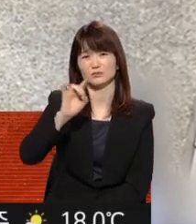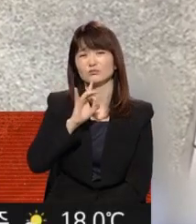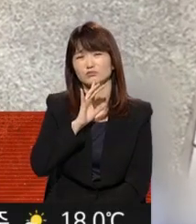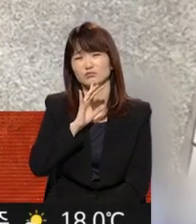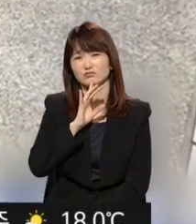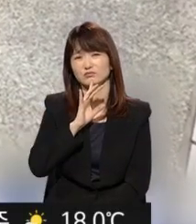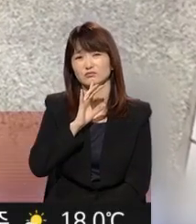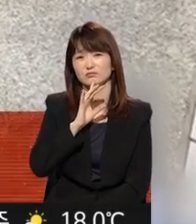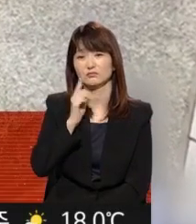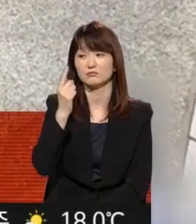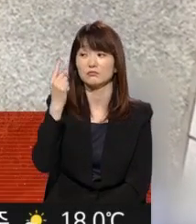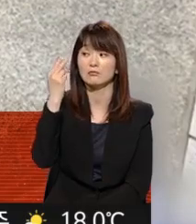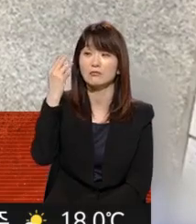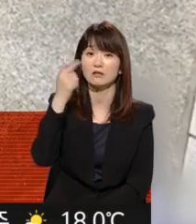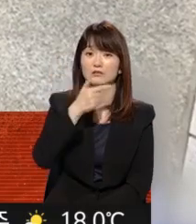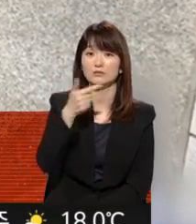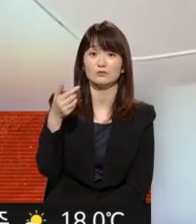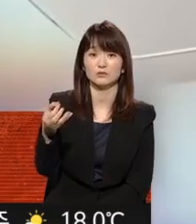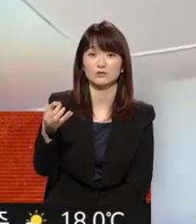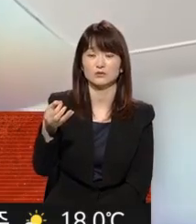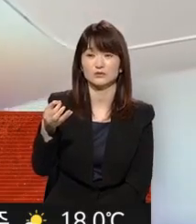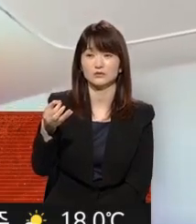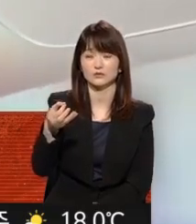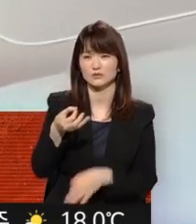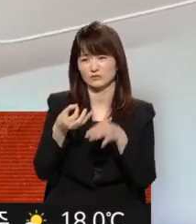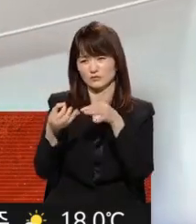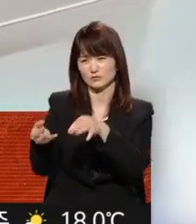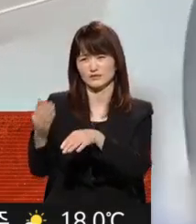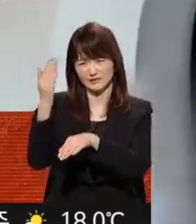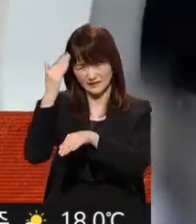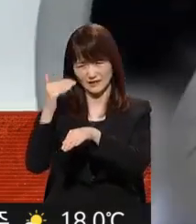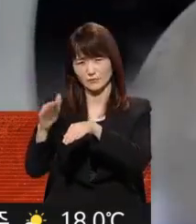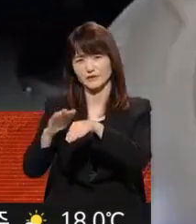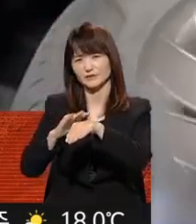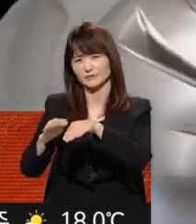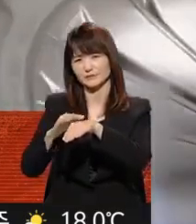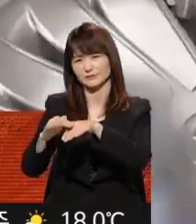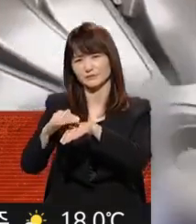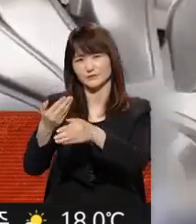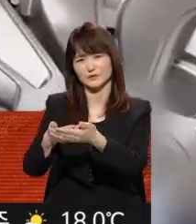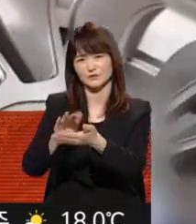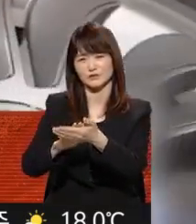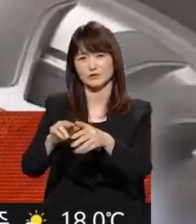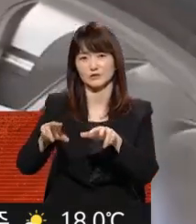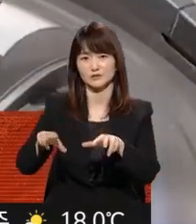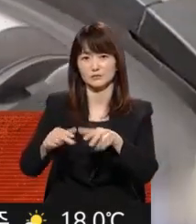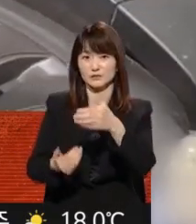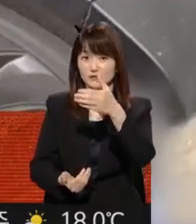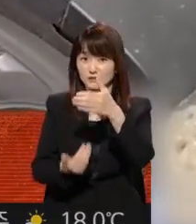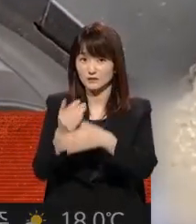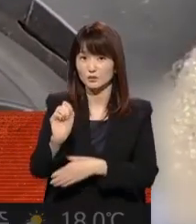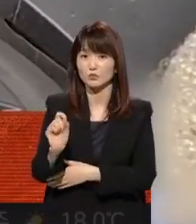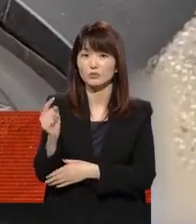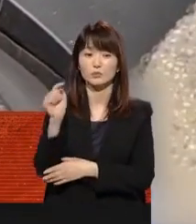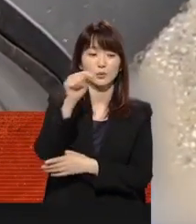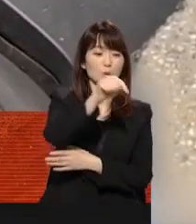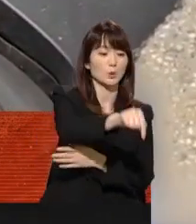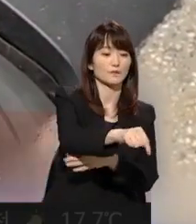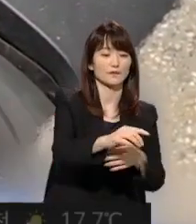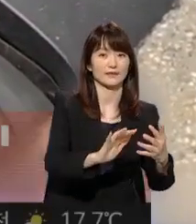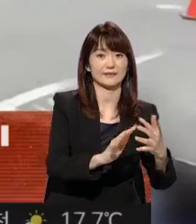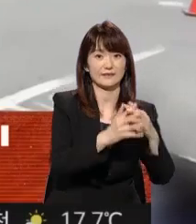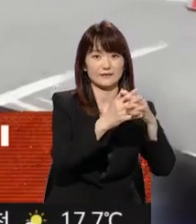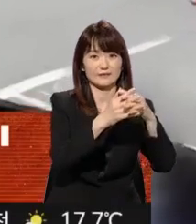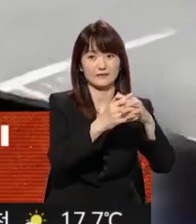안 했었다고 합니다. 며칠 전에는 큰돈 들여서 썬팅까지 했었는데요. 인근 주민들은 이번 싱크홀 사고의 원인으로 건너편